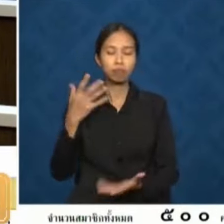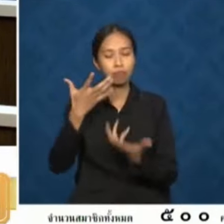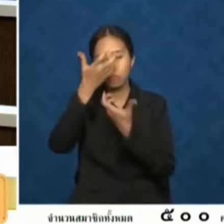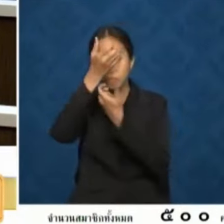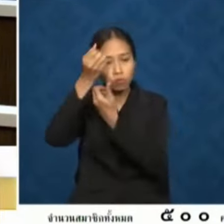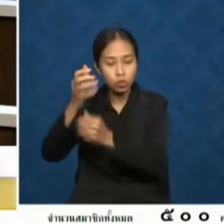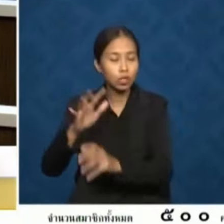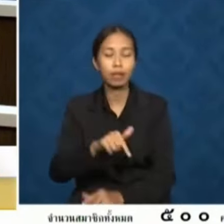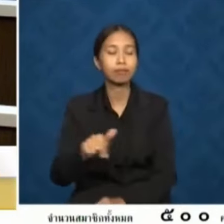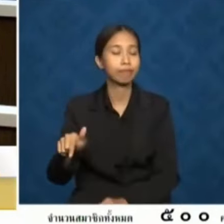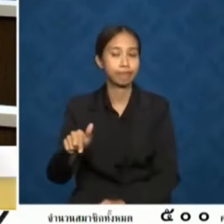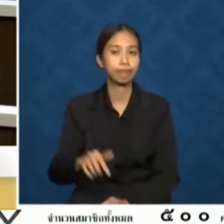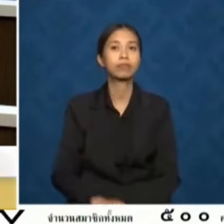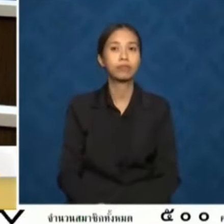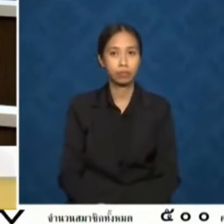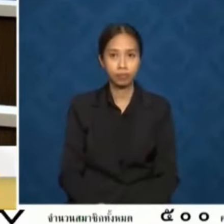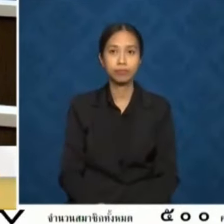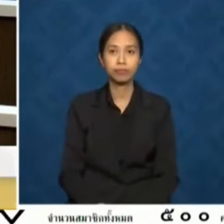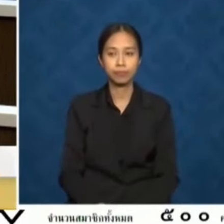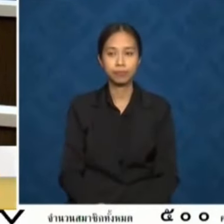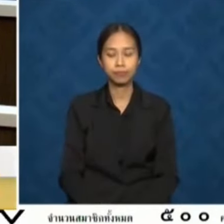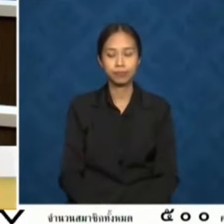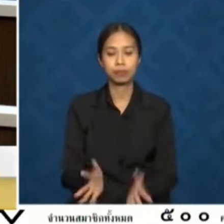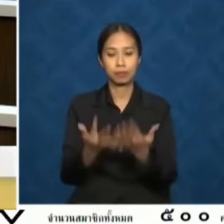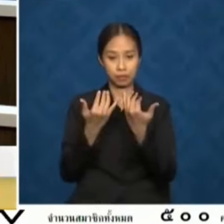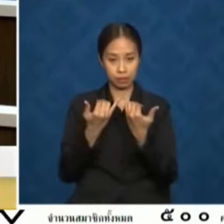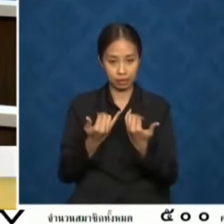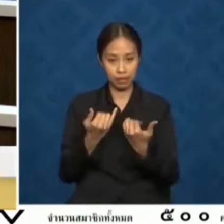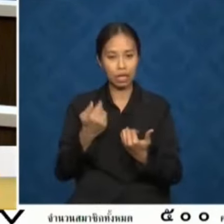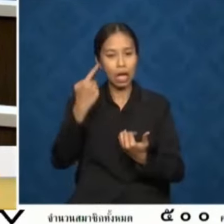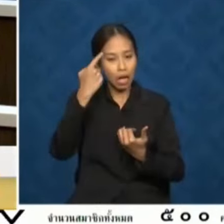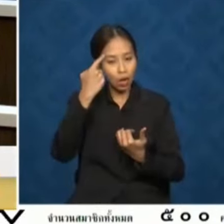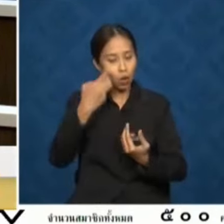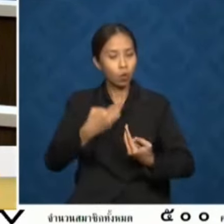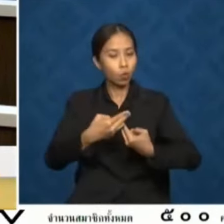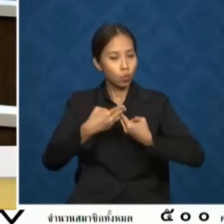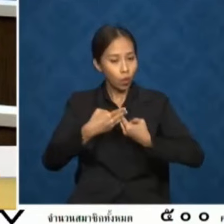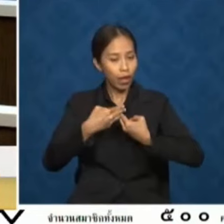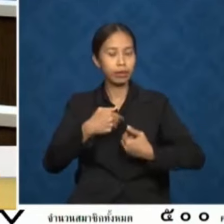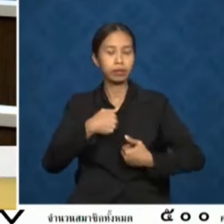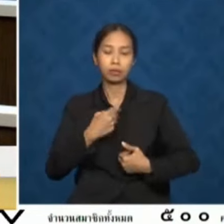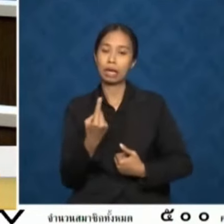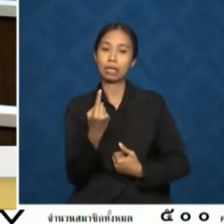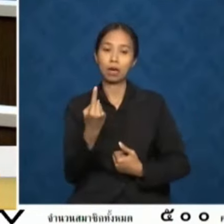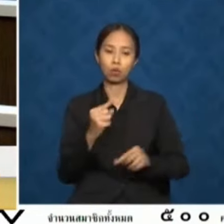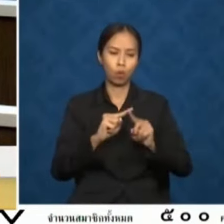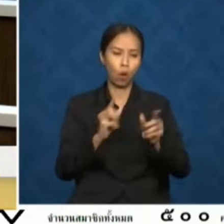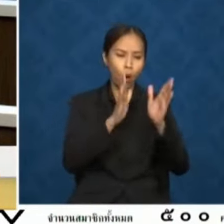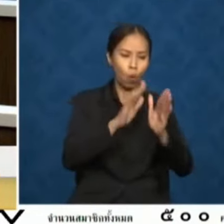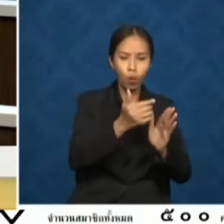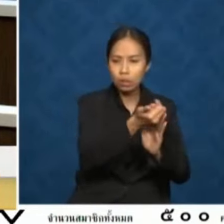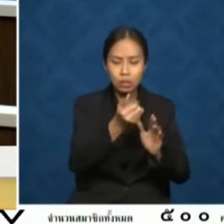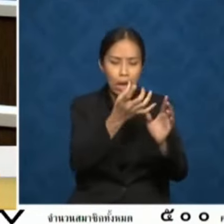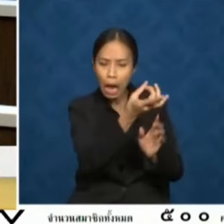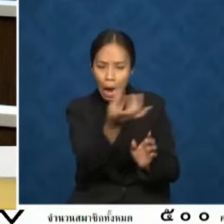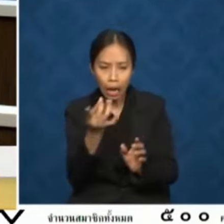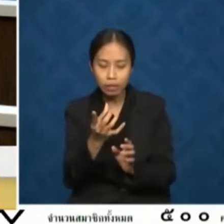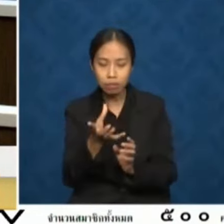ไม่เห็นใจคนอื่นเพราะนั้นรู้ตนเองไม่รู้คนอื่นนี่เป็นเรื่องสำคัญดังนั้นการ